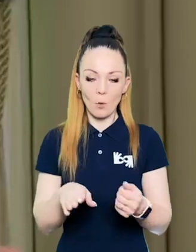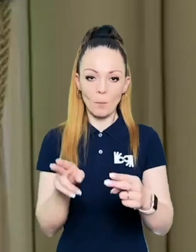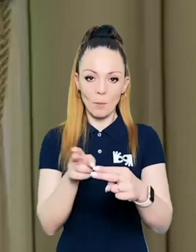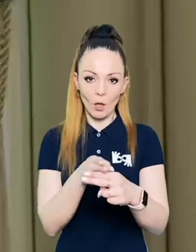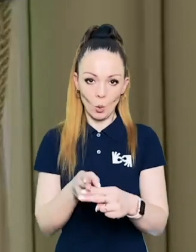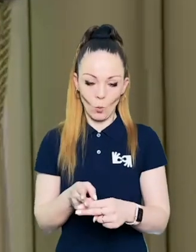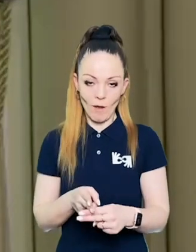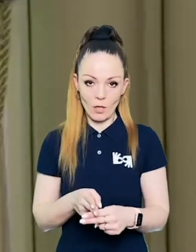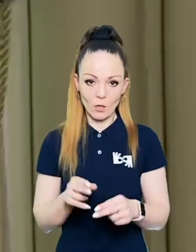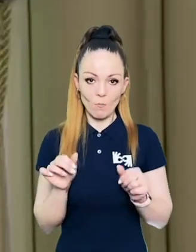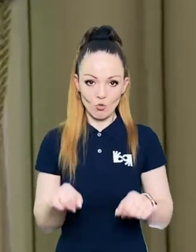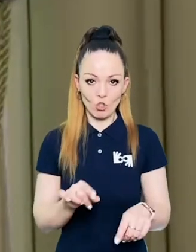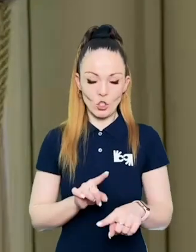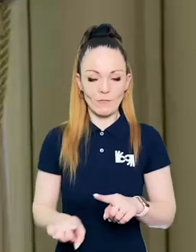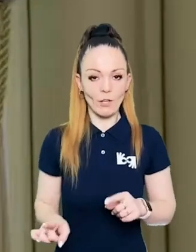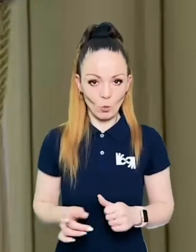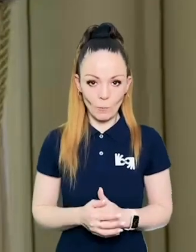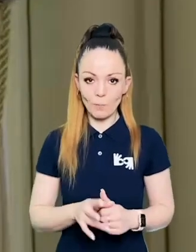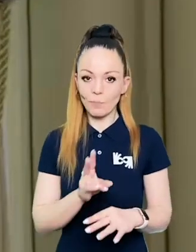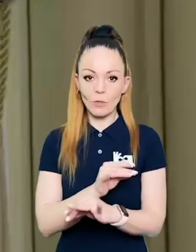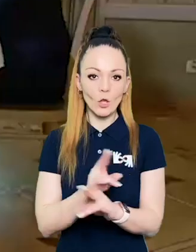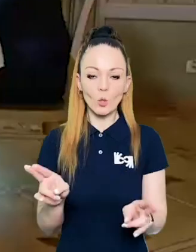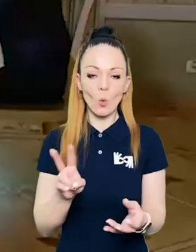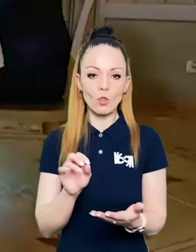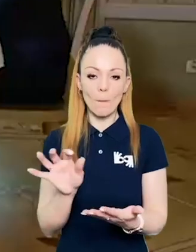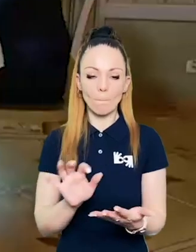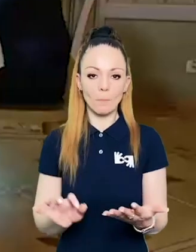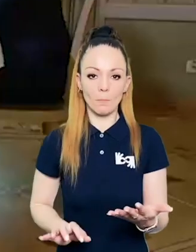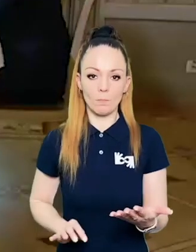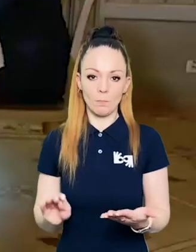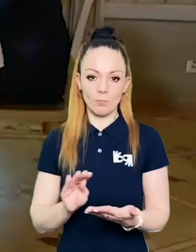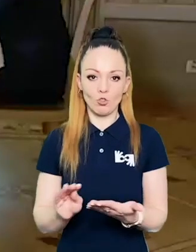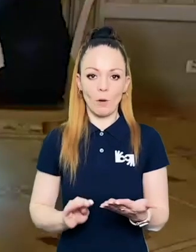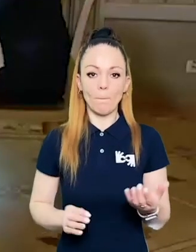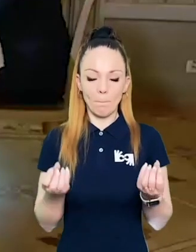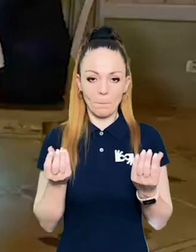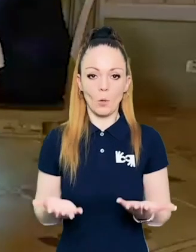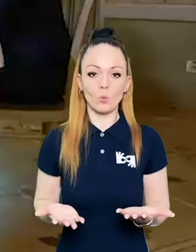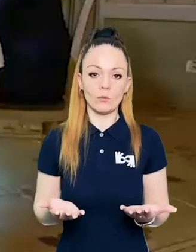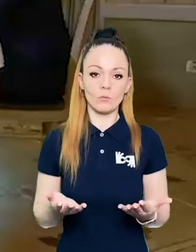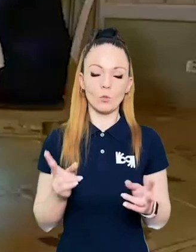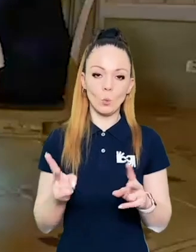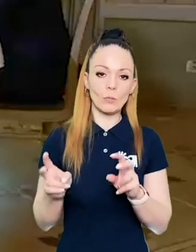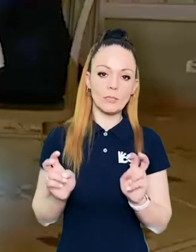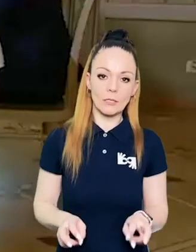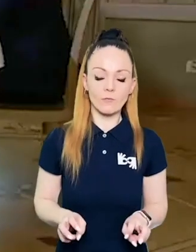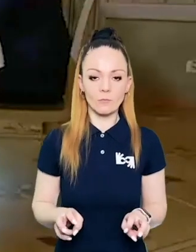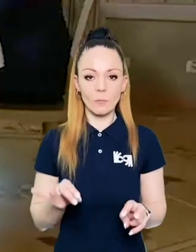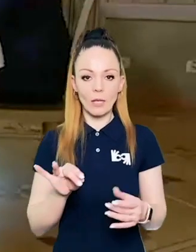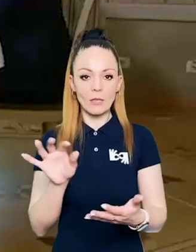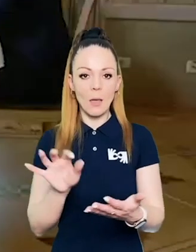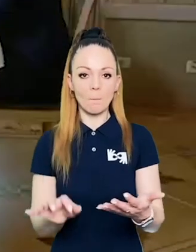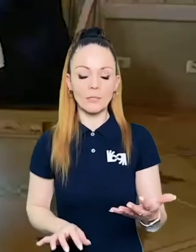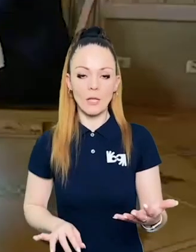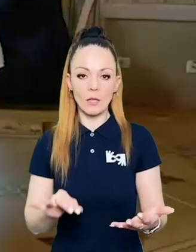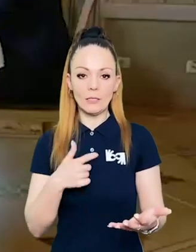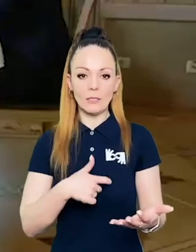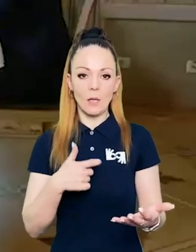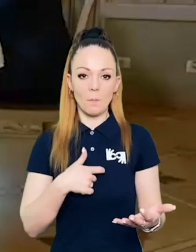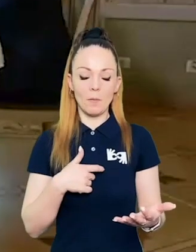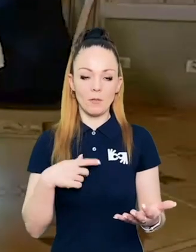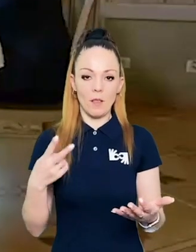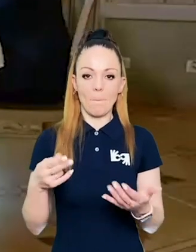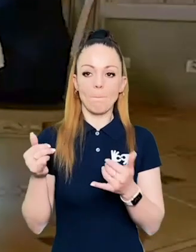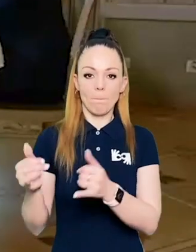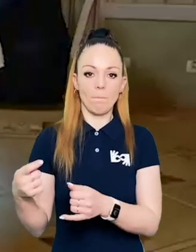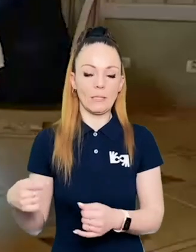його відредагувати вже можна швидко. Ніхто не пише просто, знаєте, хтось сів і написав